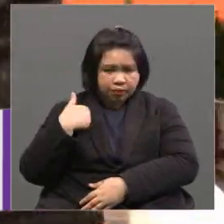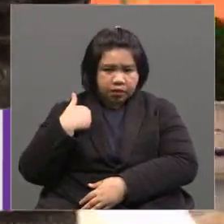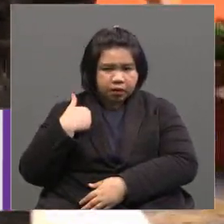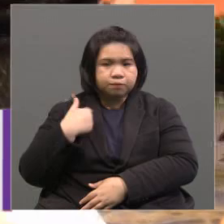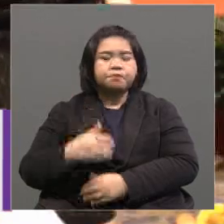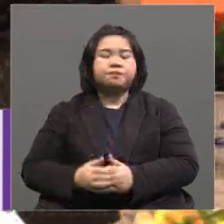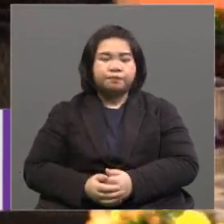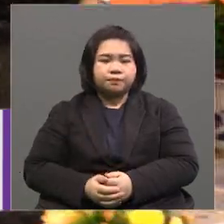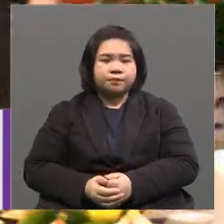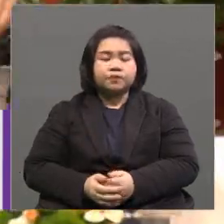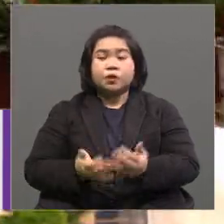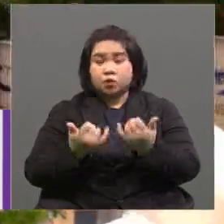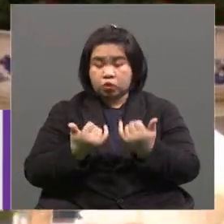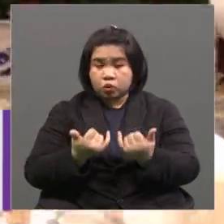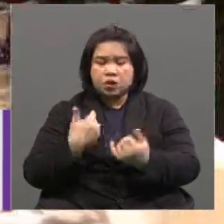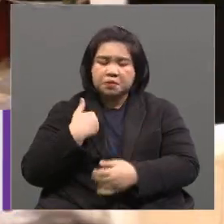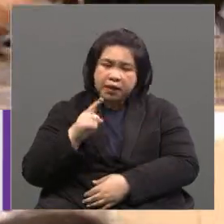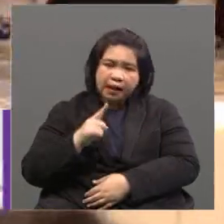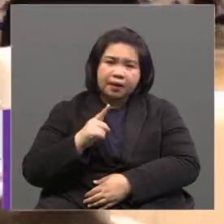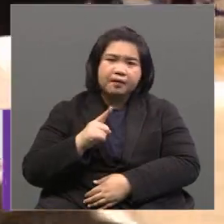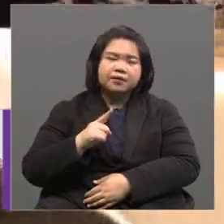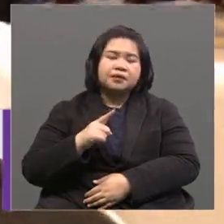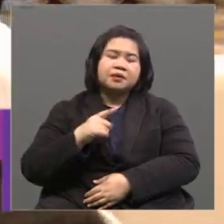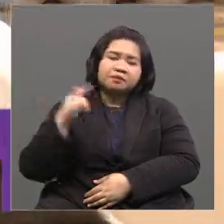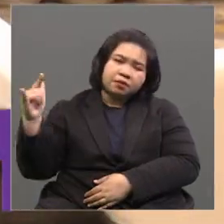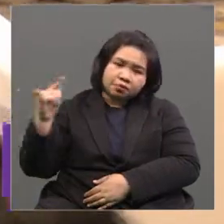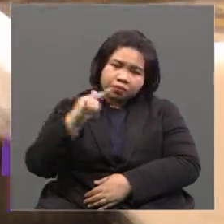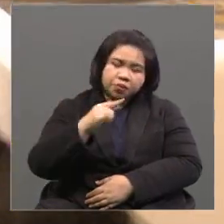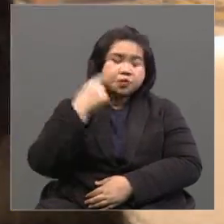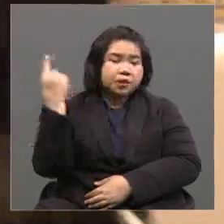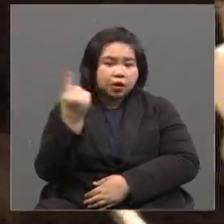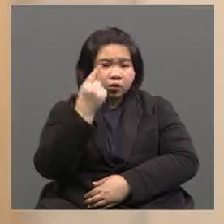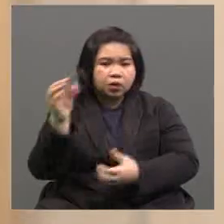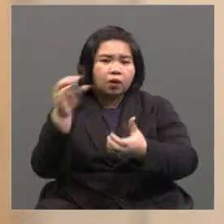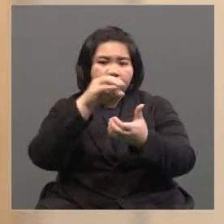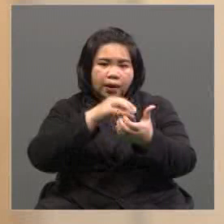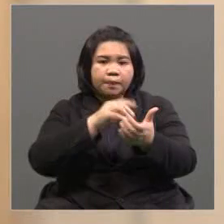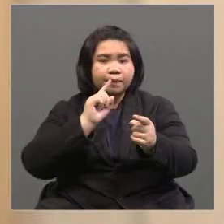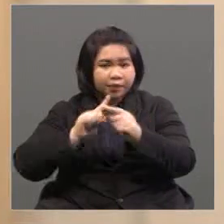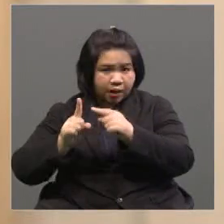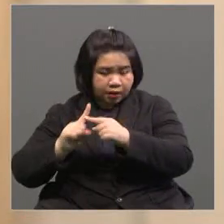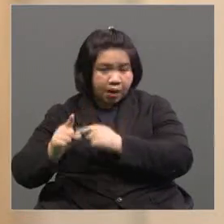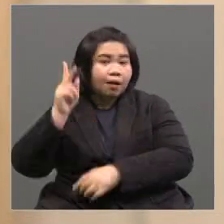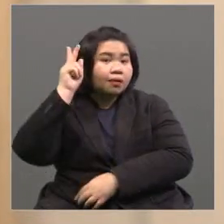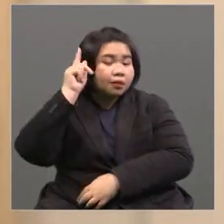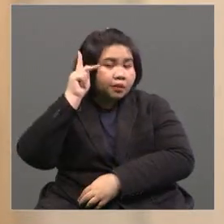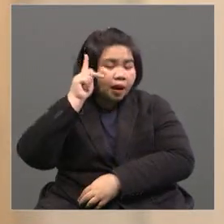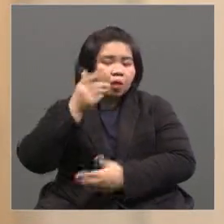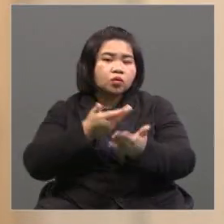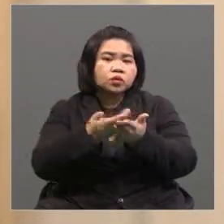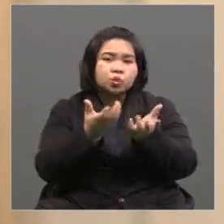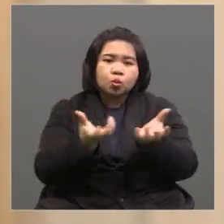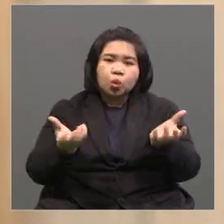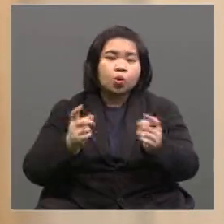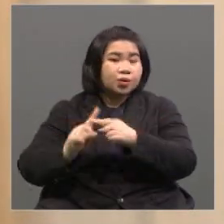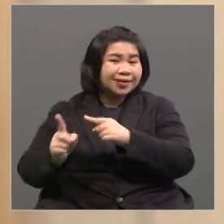ของจีนค่ะซึ่งก็มีทั้งบริษัท่องเที่ยวออนไลน์สายการบินแพตฟอร์มสื่ออสำนักข่าวแพตฟอร์มชิอนไลน์ไทย